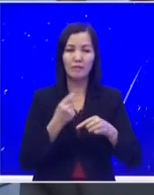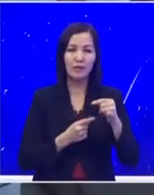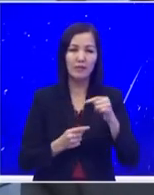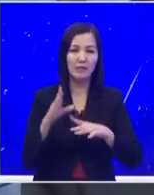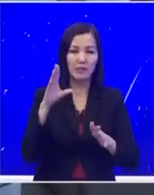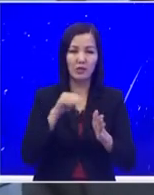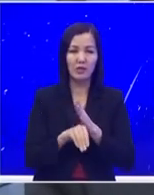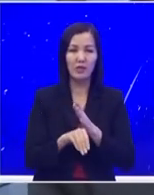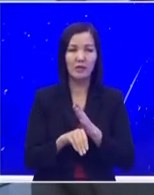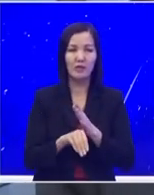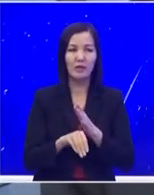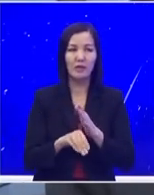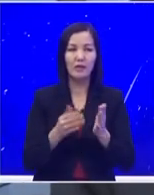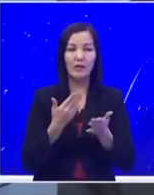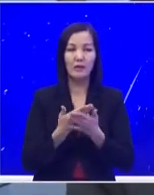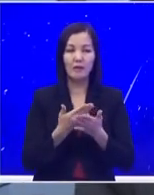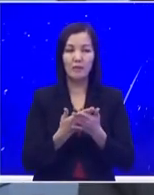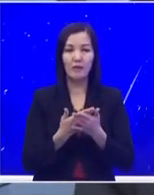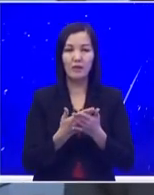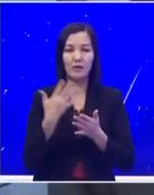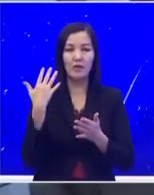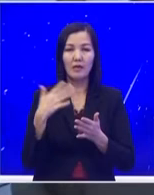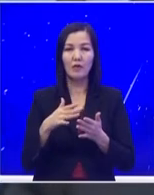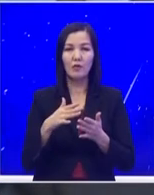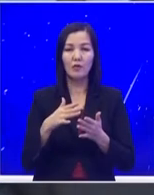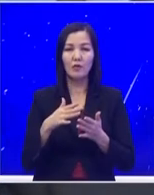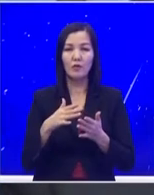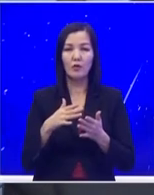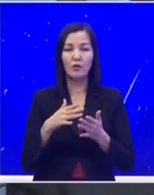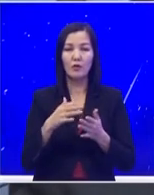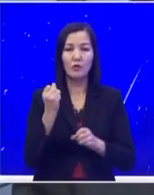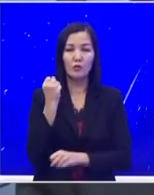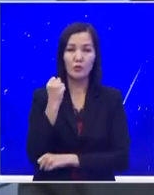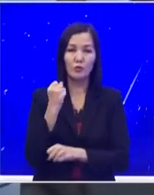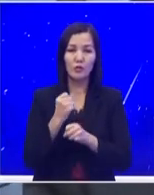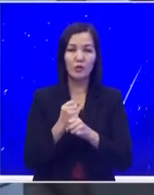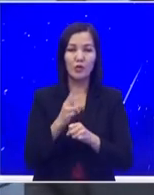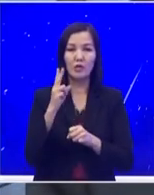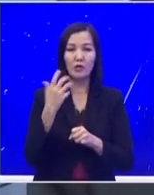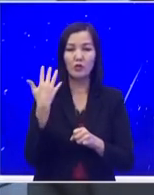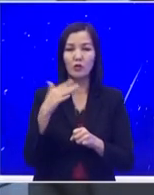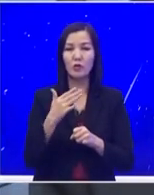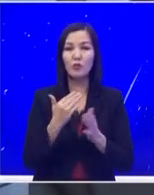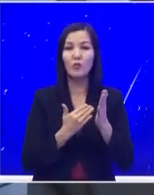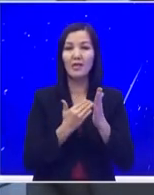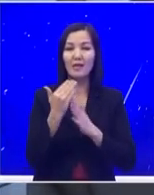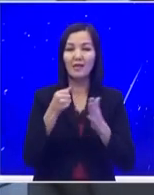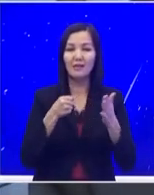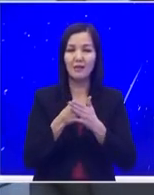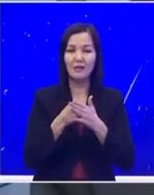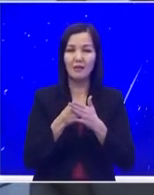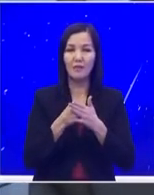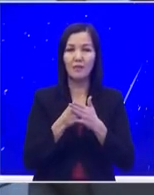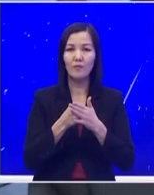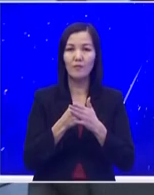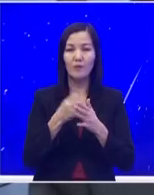жатады. Ал 50 жұмысшыдан жаңағы 250 жұмысшыға дейінгілер, олар